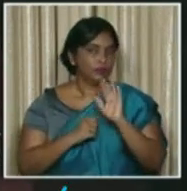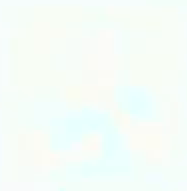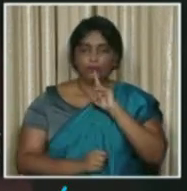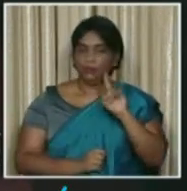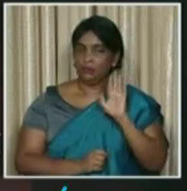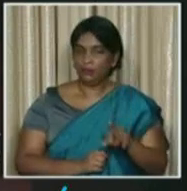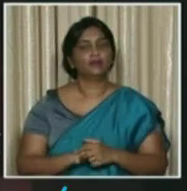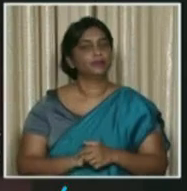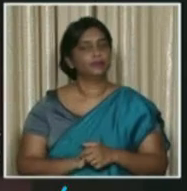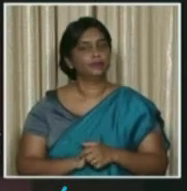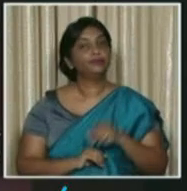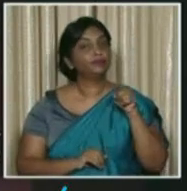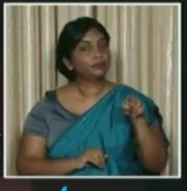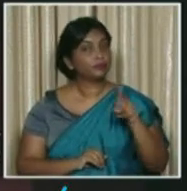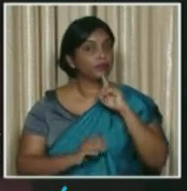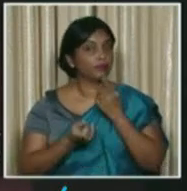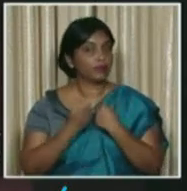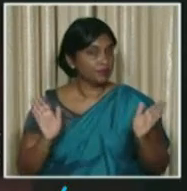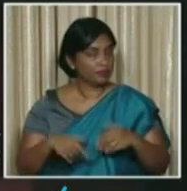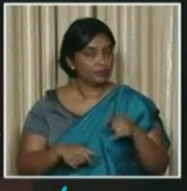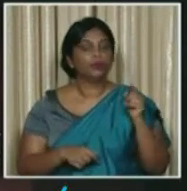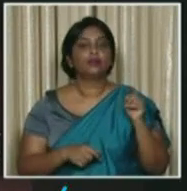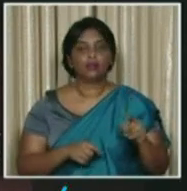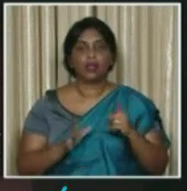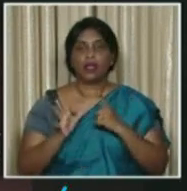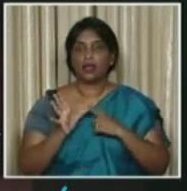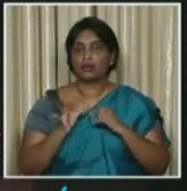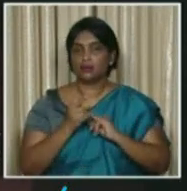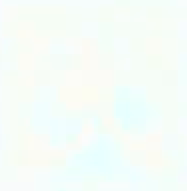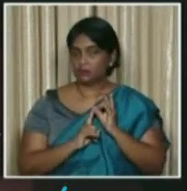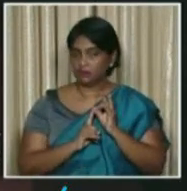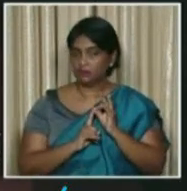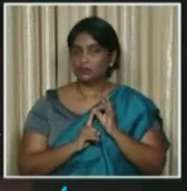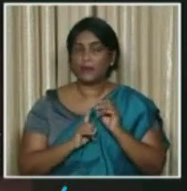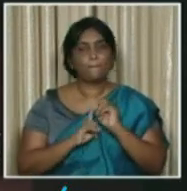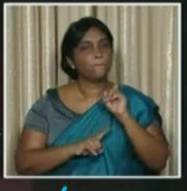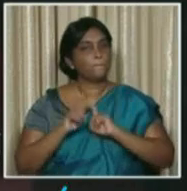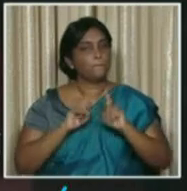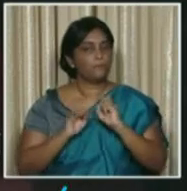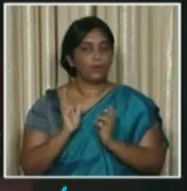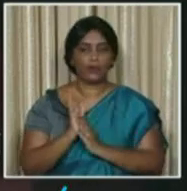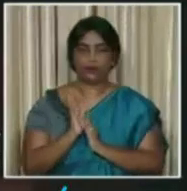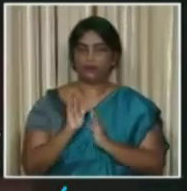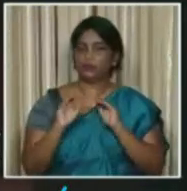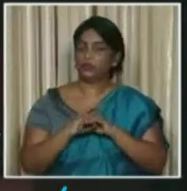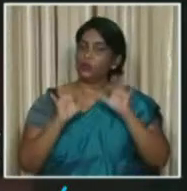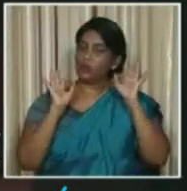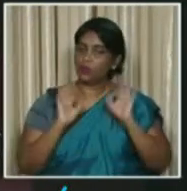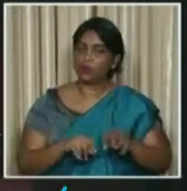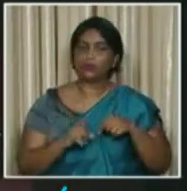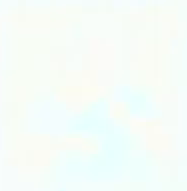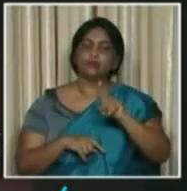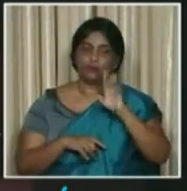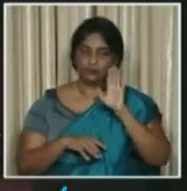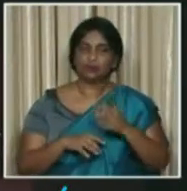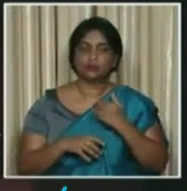කර ඇති. හේින්ද එකී විමර්ශන අවසන් වන තෙක් අලිස් අබ්දුල්රහීම් මන්ත්‍රීවරයා පාර්ලිමේන්තු කමිටු නියෝජනය නොකළ යුතුයයි මේ